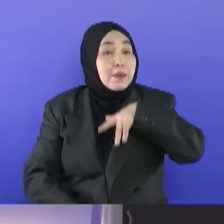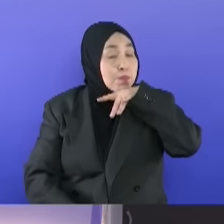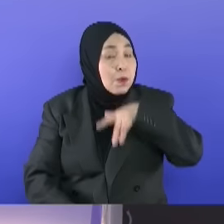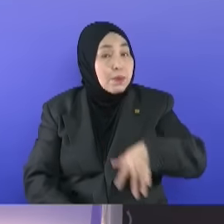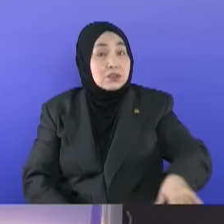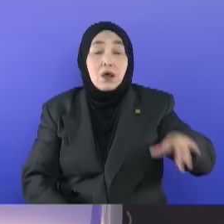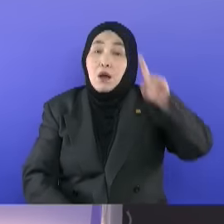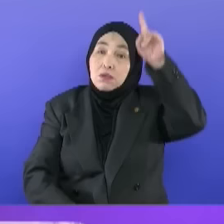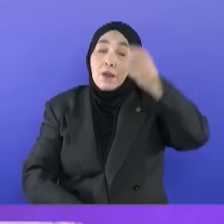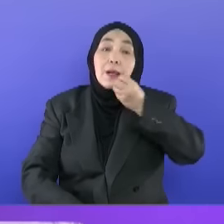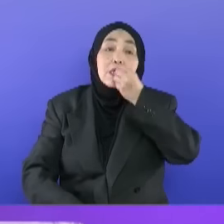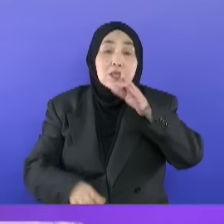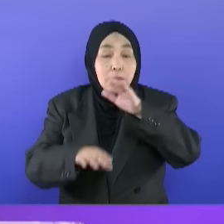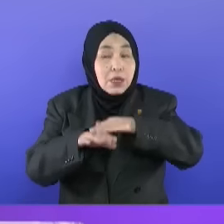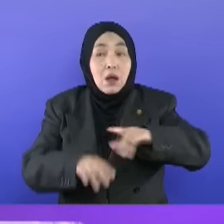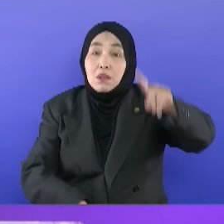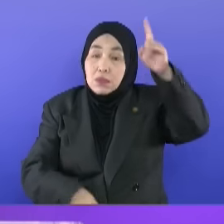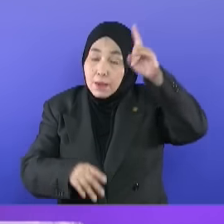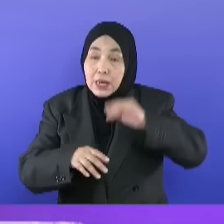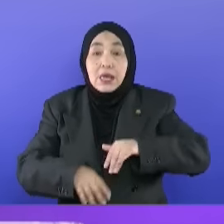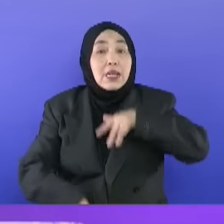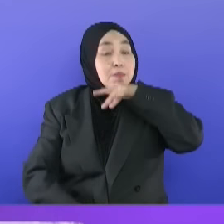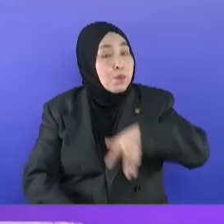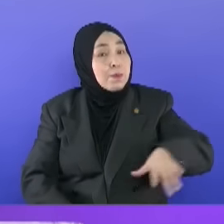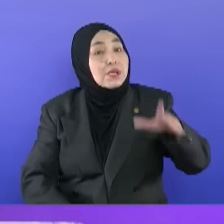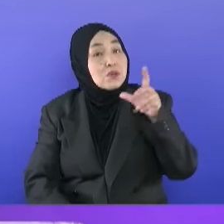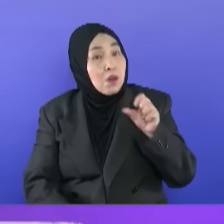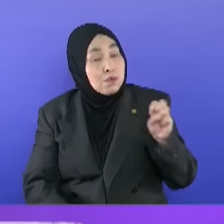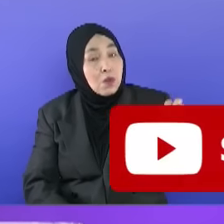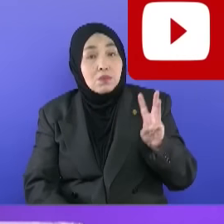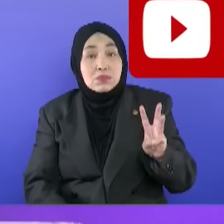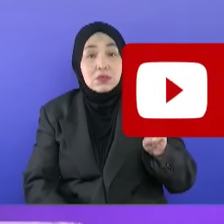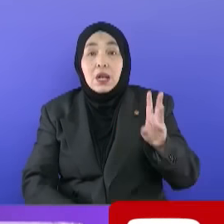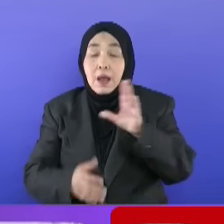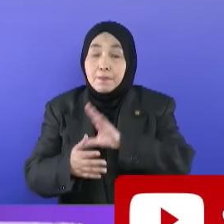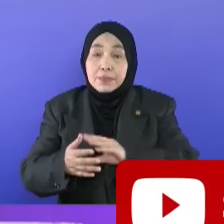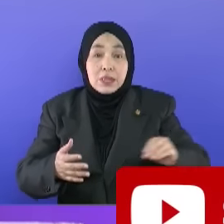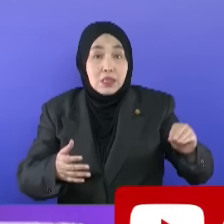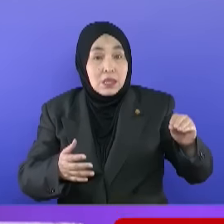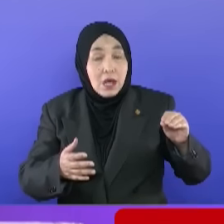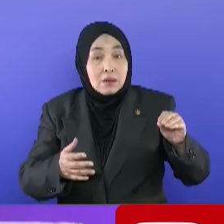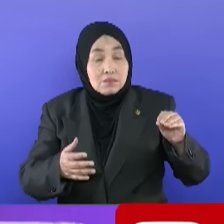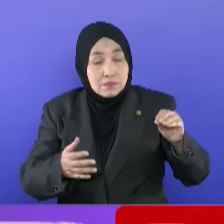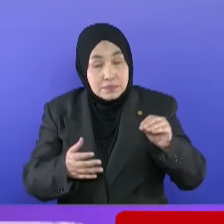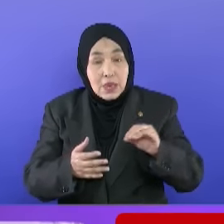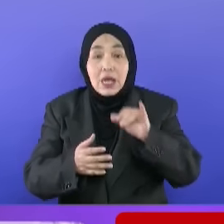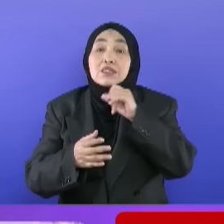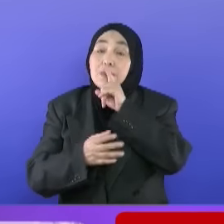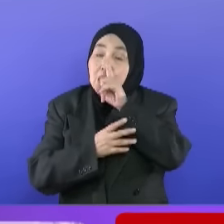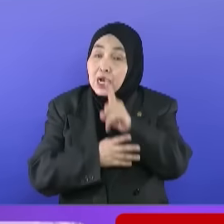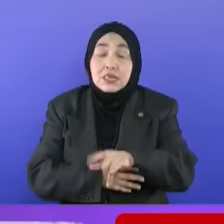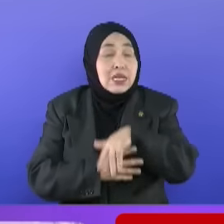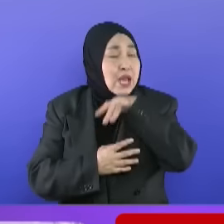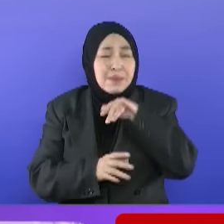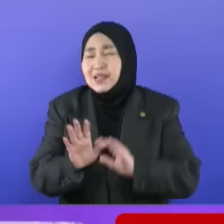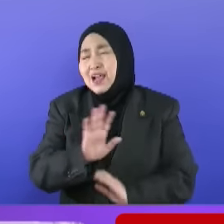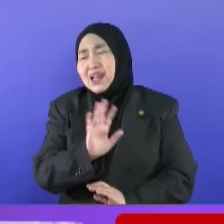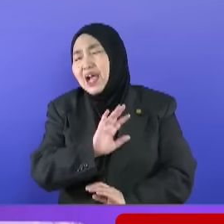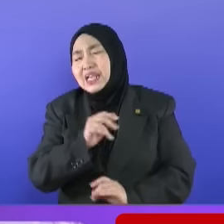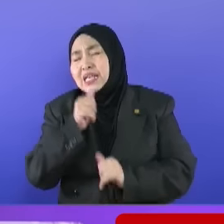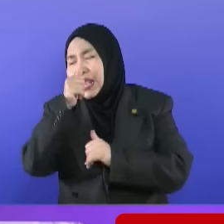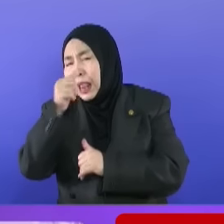peringatan daripada Allah kepada Nabi Muhammad Sallallahualaihiwasallam ahwaahum. Ya. Sebenarnya Nabi takkan ikut kepada